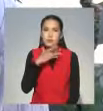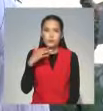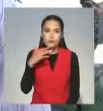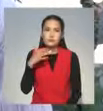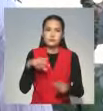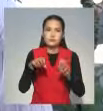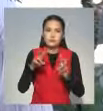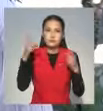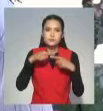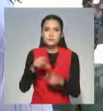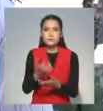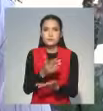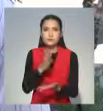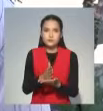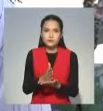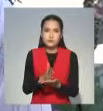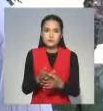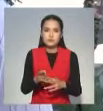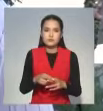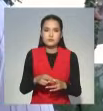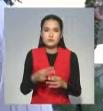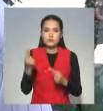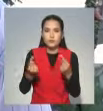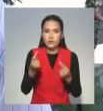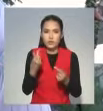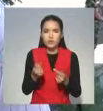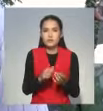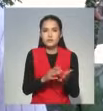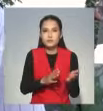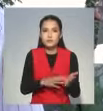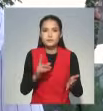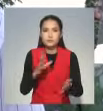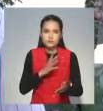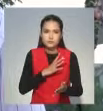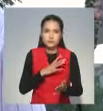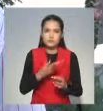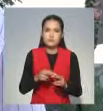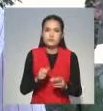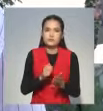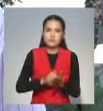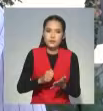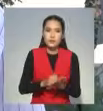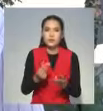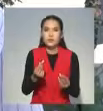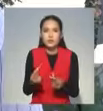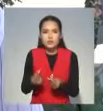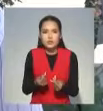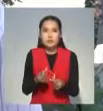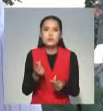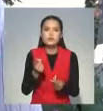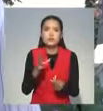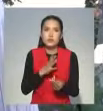кидали деньги, скидывали самые разные суммы. Написала девочка, я выложил историю о том, что нужны деньги, о том, что нужны люди.